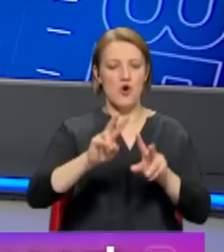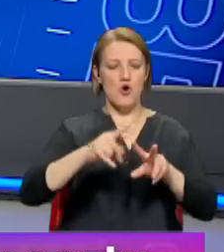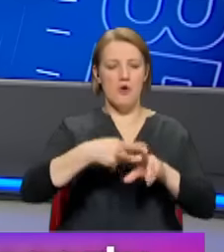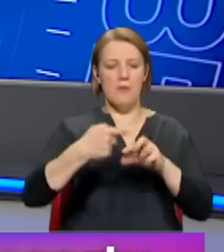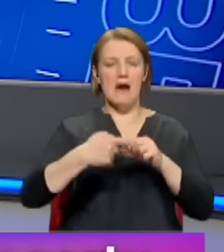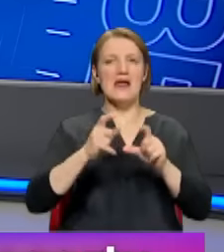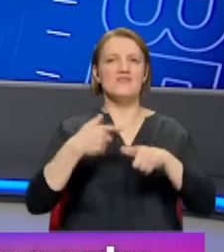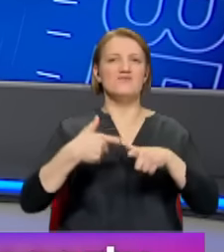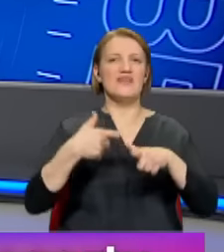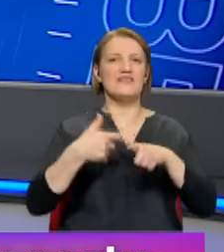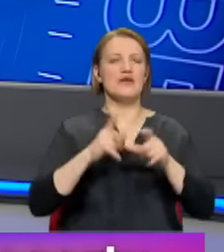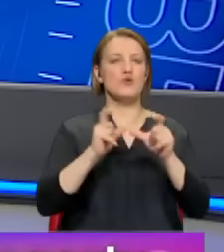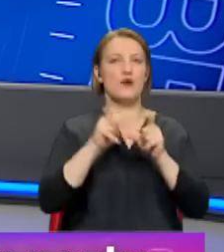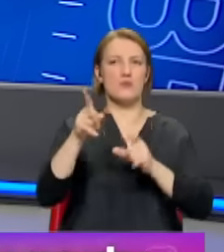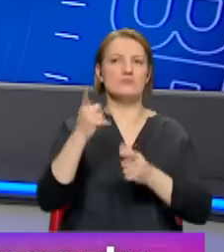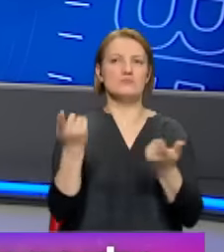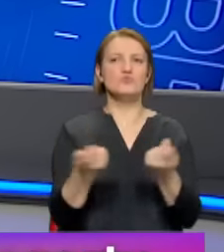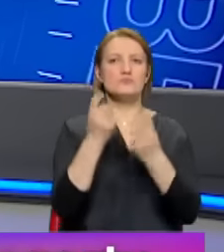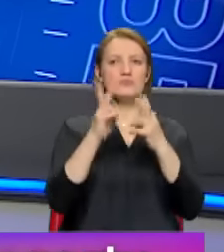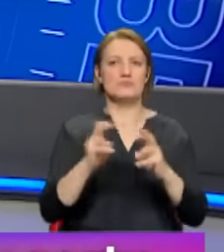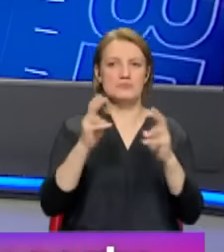Fethi Gürer, onun çalışması.